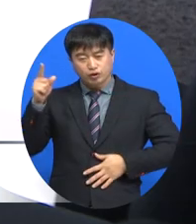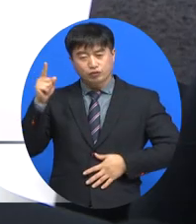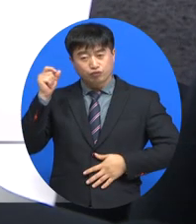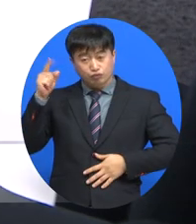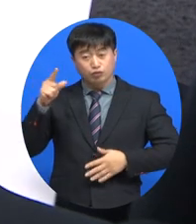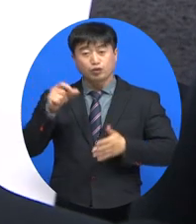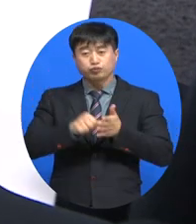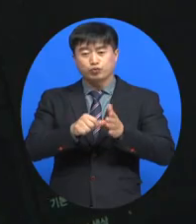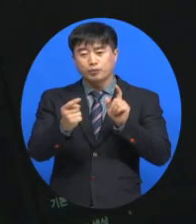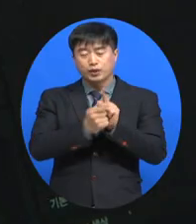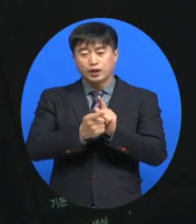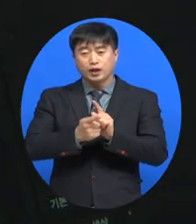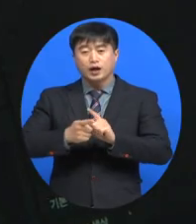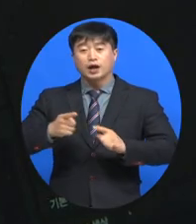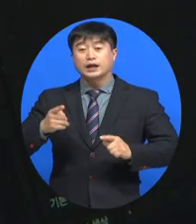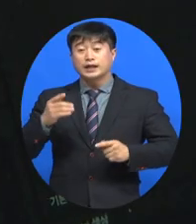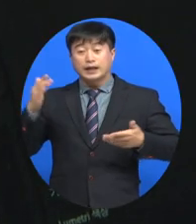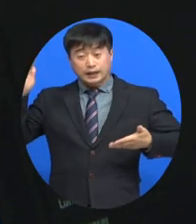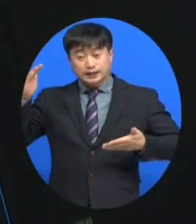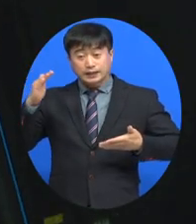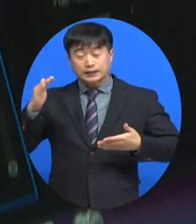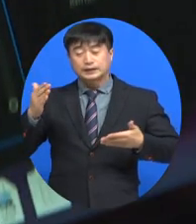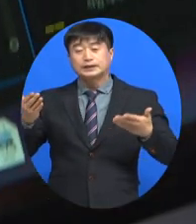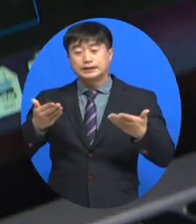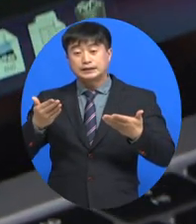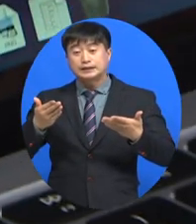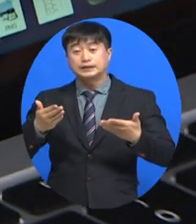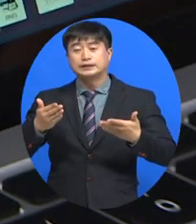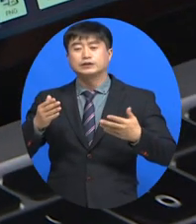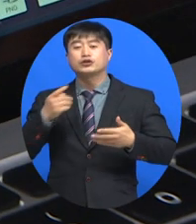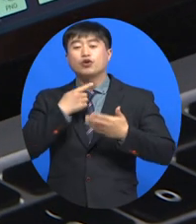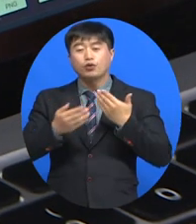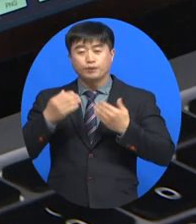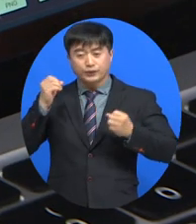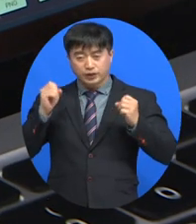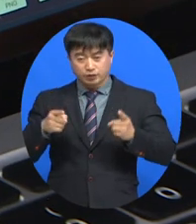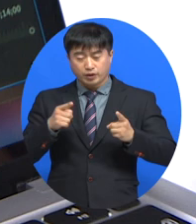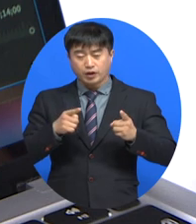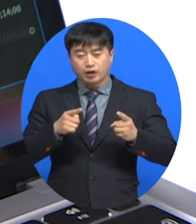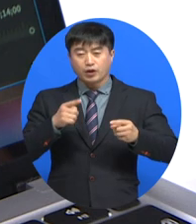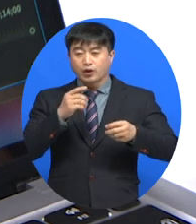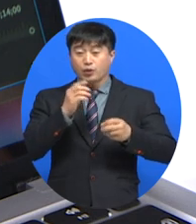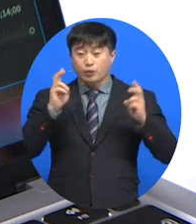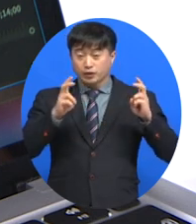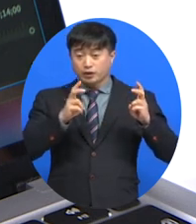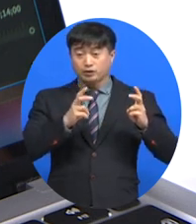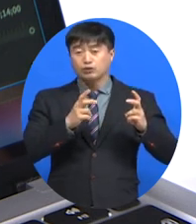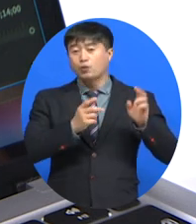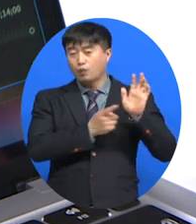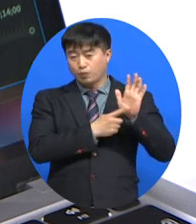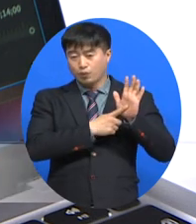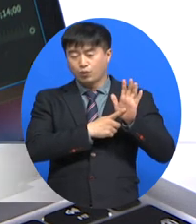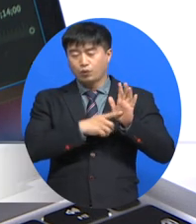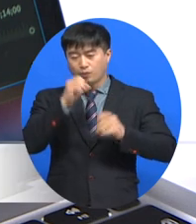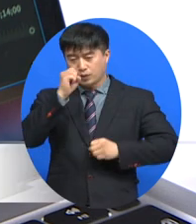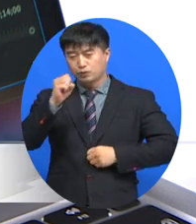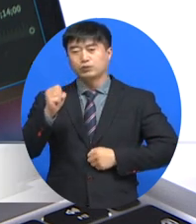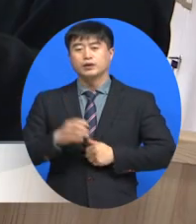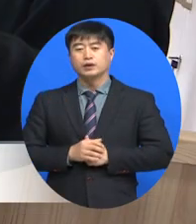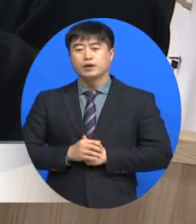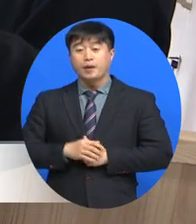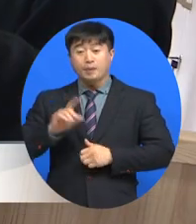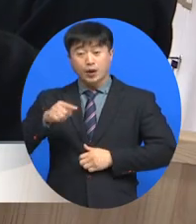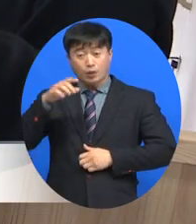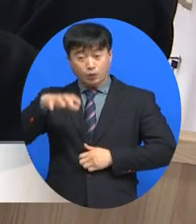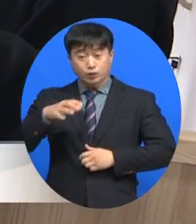우수한 제품과 만나 학생들에겐 실무 경험의 기회를 중소기업엔 홍보기별을 제공한다는 점에서 호응이 좋습니다 올해